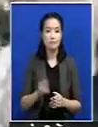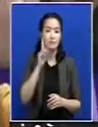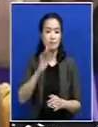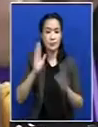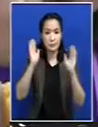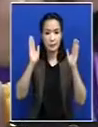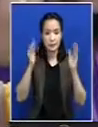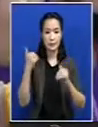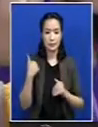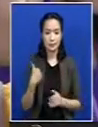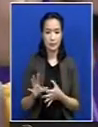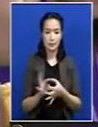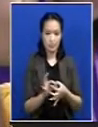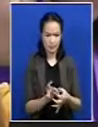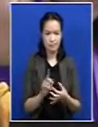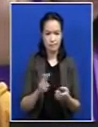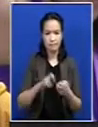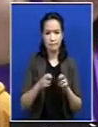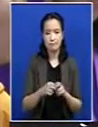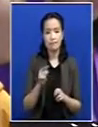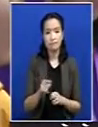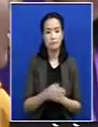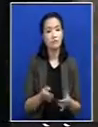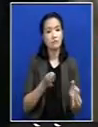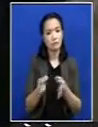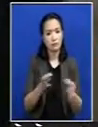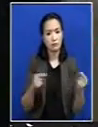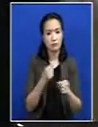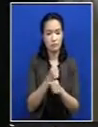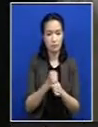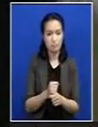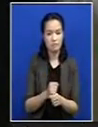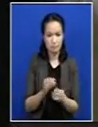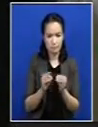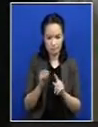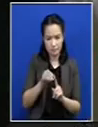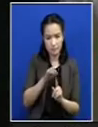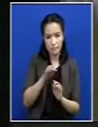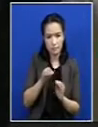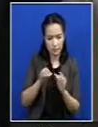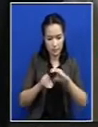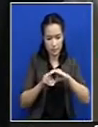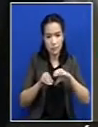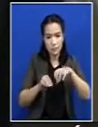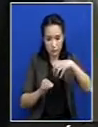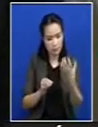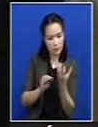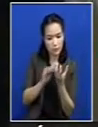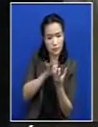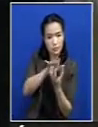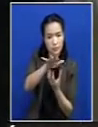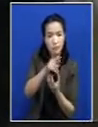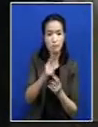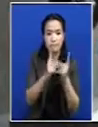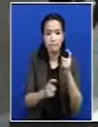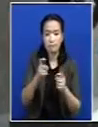งข่าวเรื่องนี้ครับเกี่ยวกับเหตุการณ์ที่เกิดขึ้นอธิบายการทำงานของสารดับเพลิง2ระบบที่ทำให้มีผู้เสียชีวิตที่